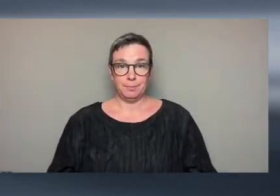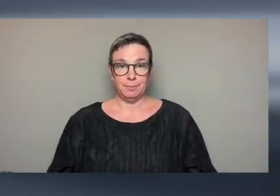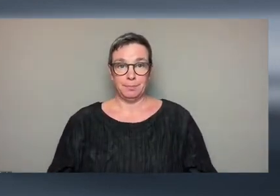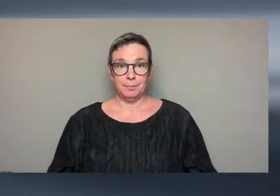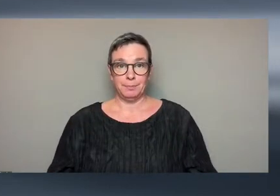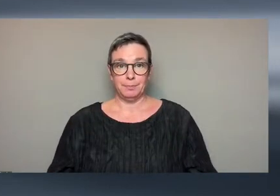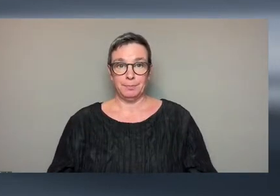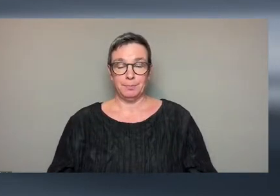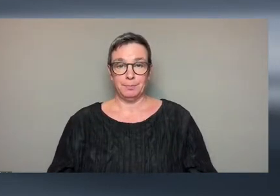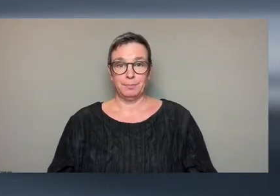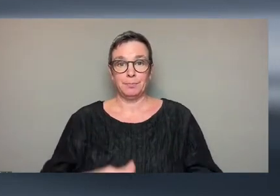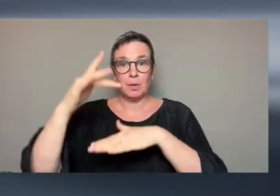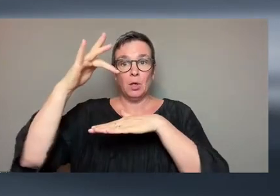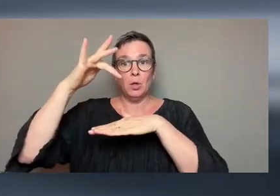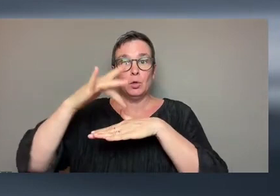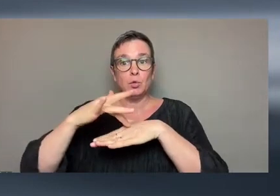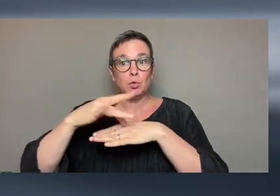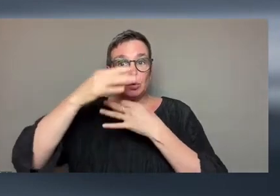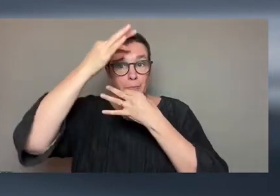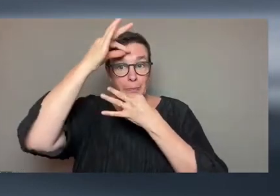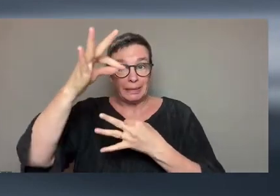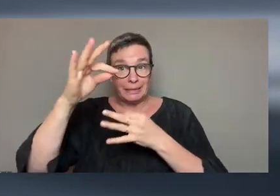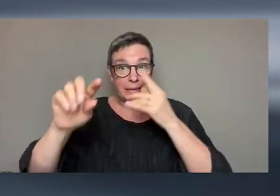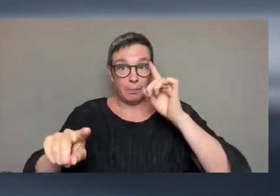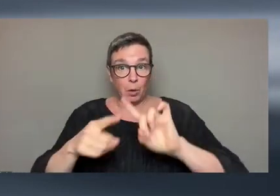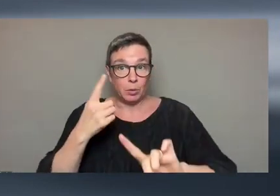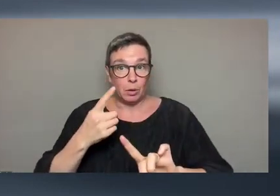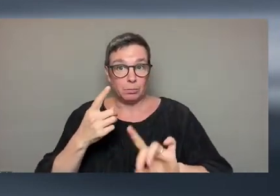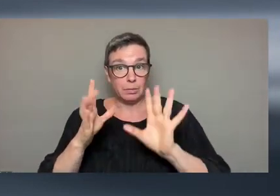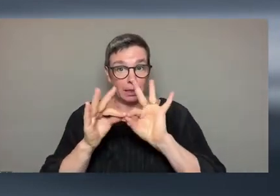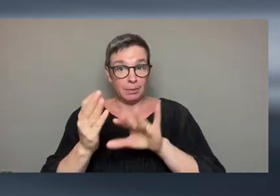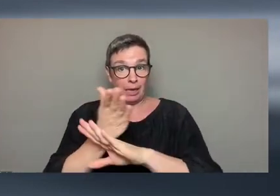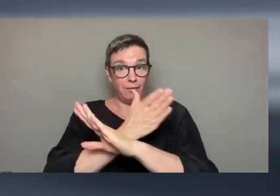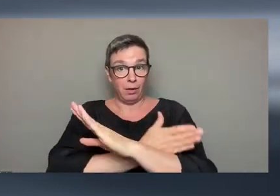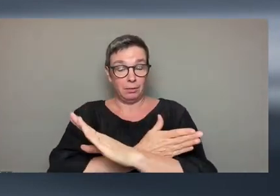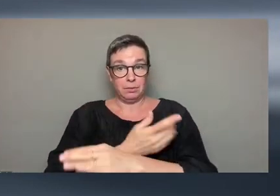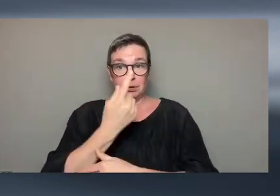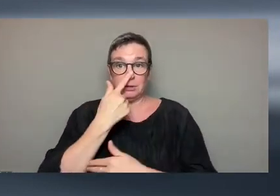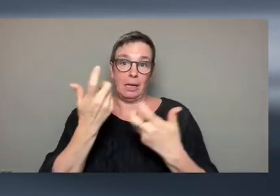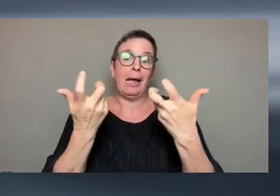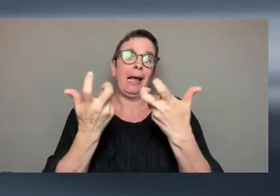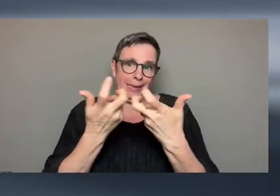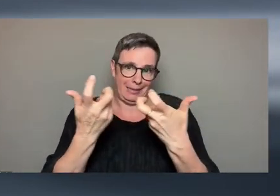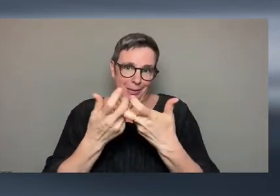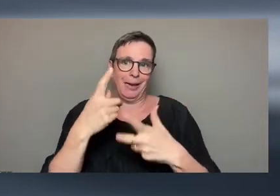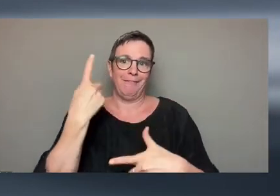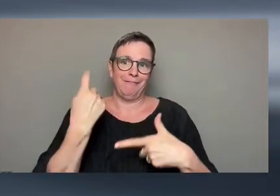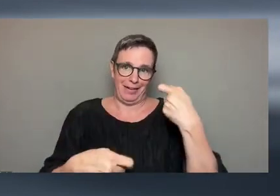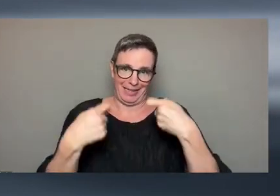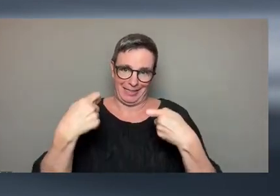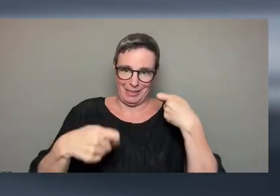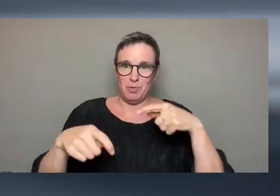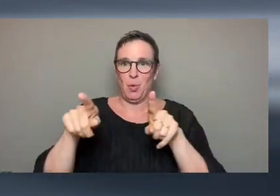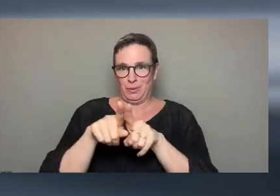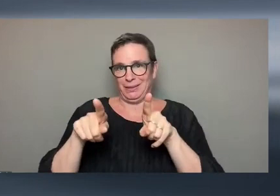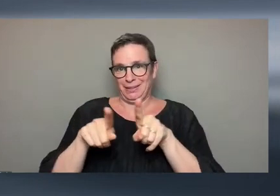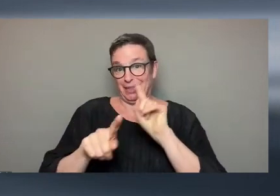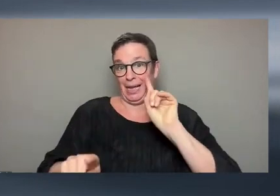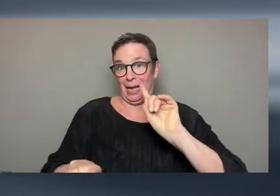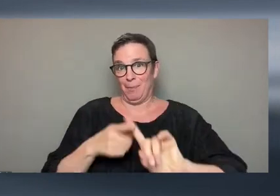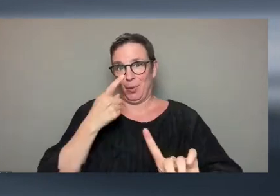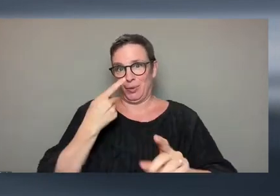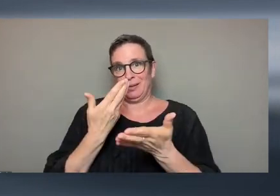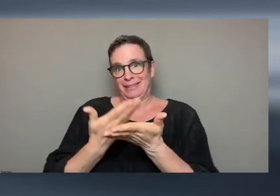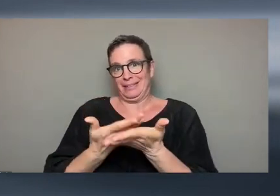Nous avons vu avant pourquoi la précision était importante. Nous allons maintenant voir pourquoi la flexibilité est la deuxième caractéristique